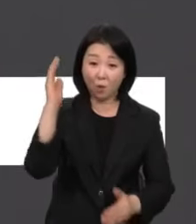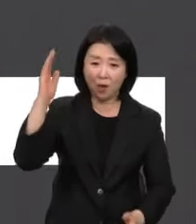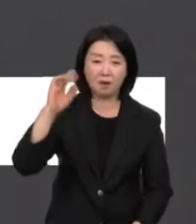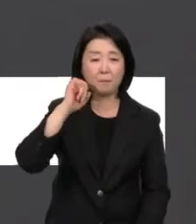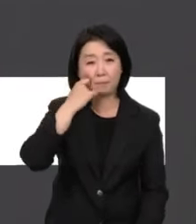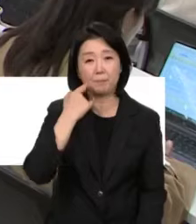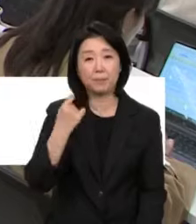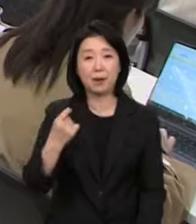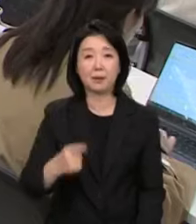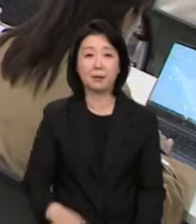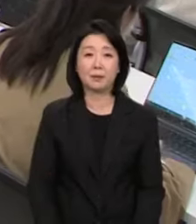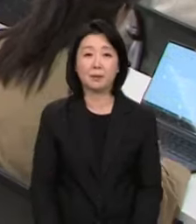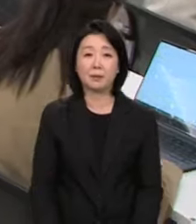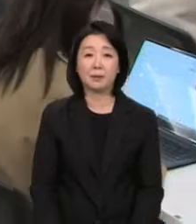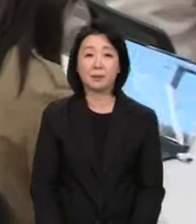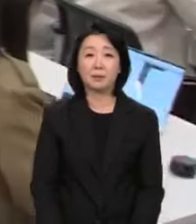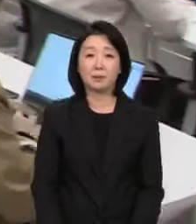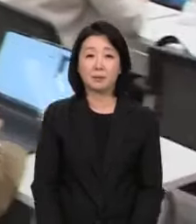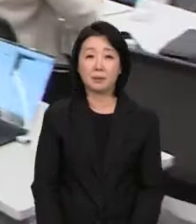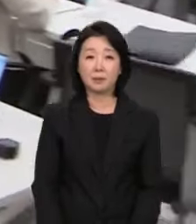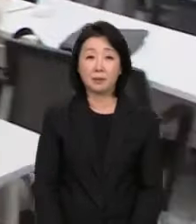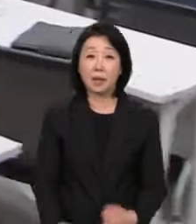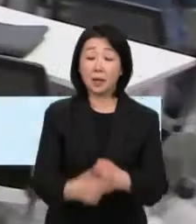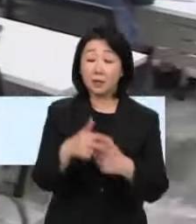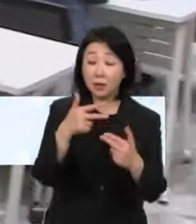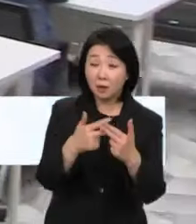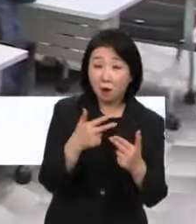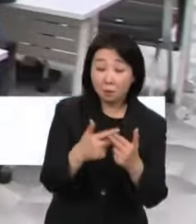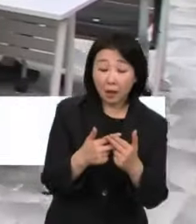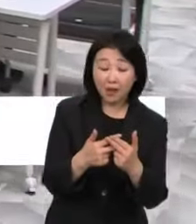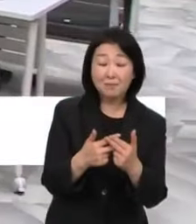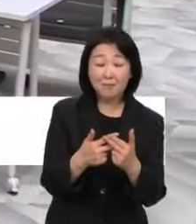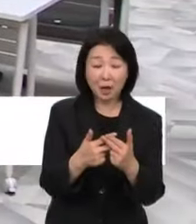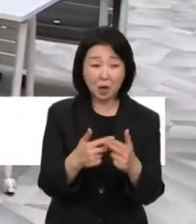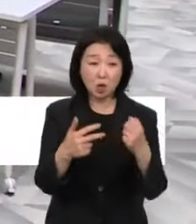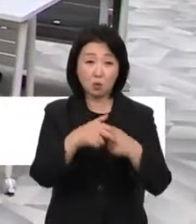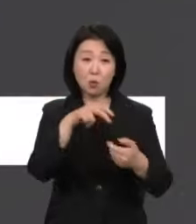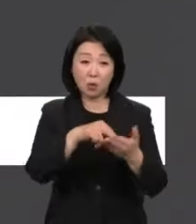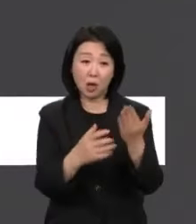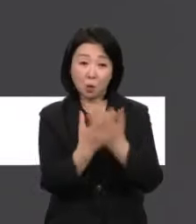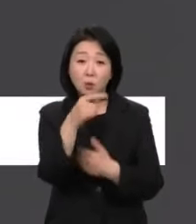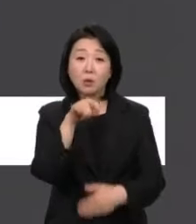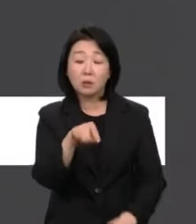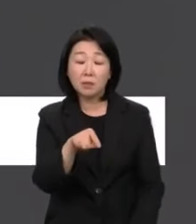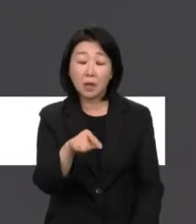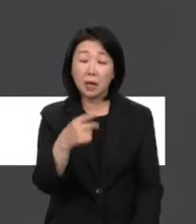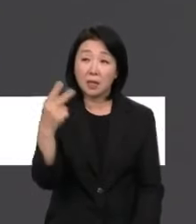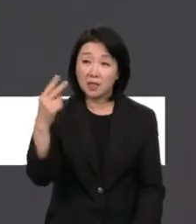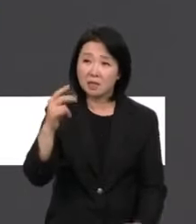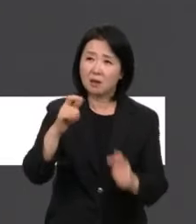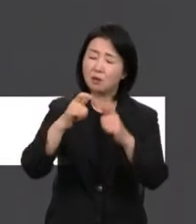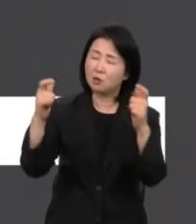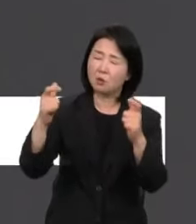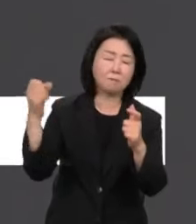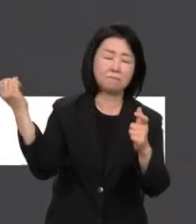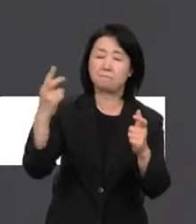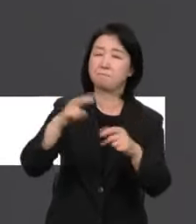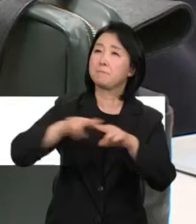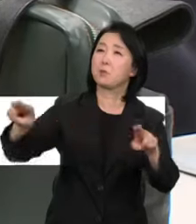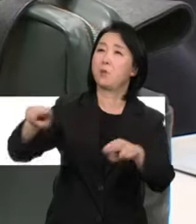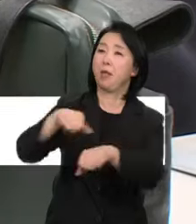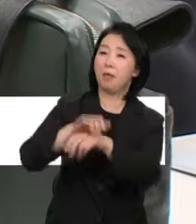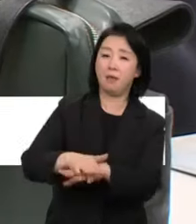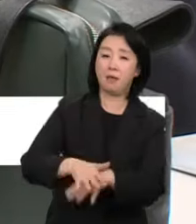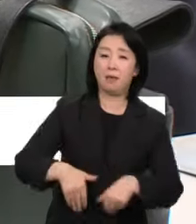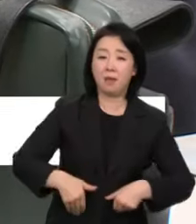어려울 것 같습니다. 의협은 지금까지 모은 의료계의 공통 입장은 증원에 대한 원점 재검토라며 조금